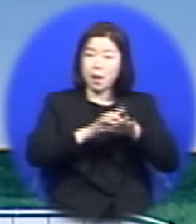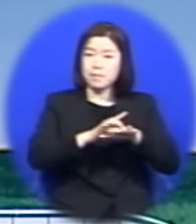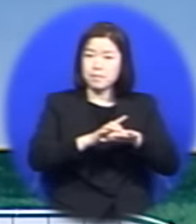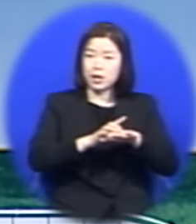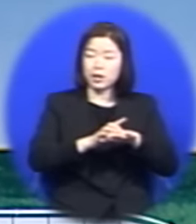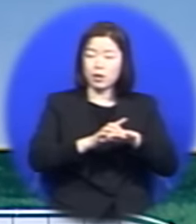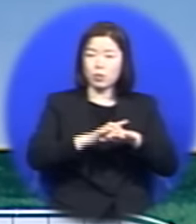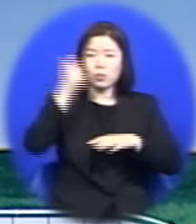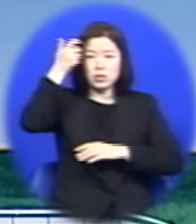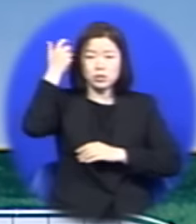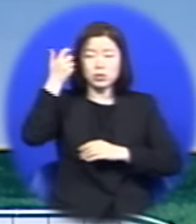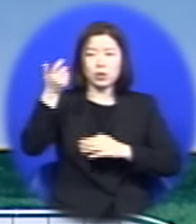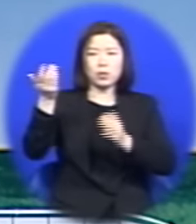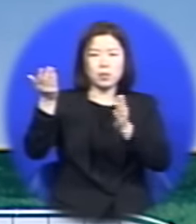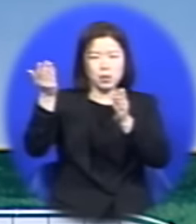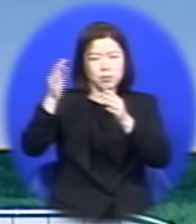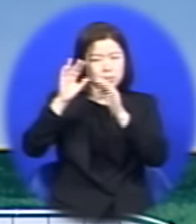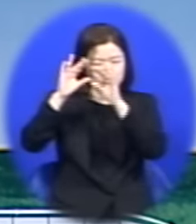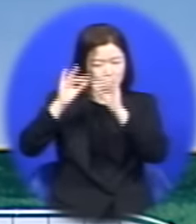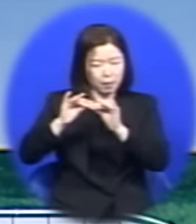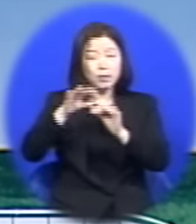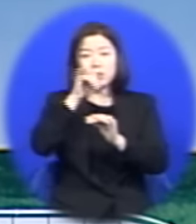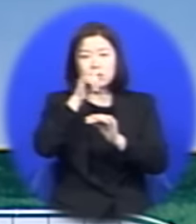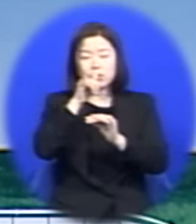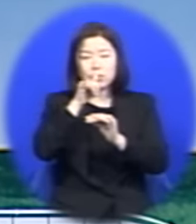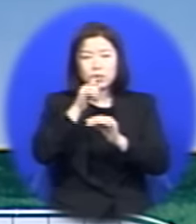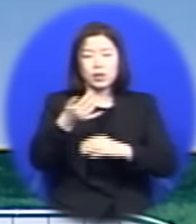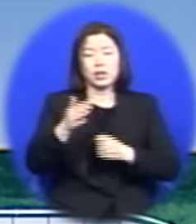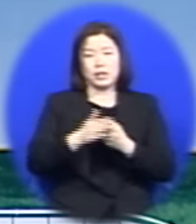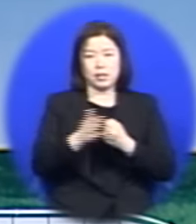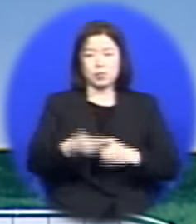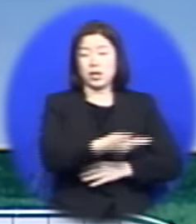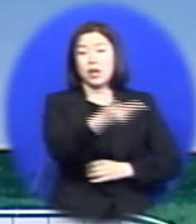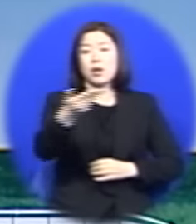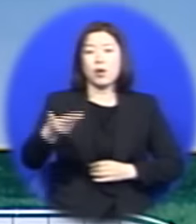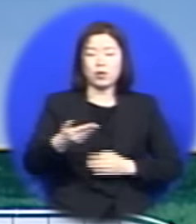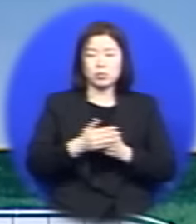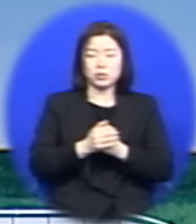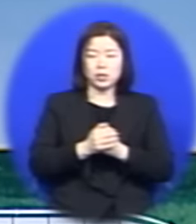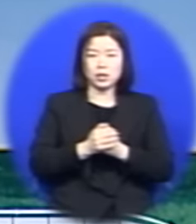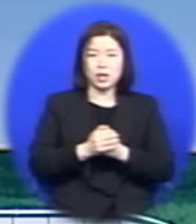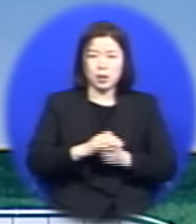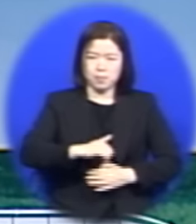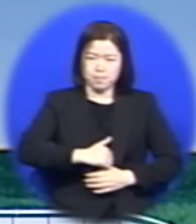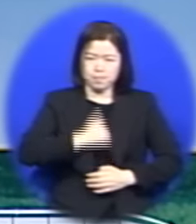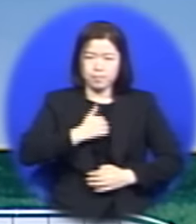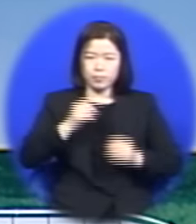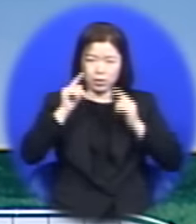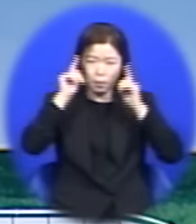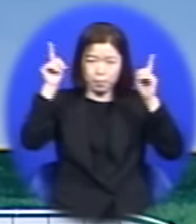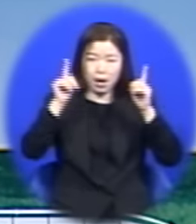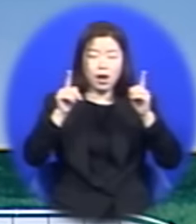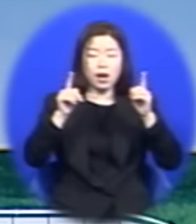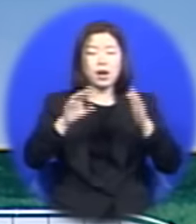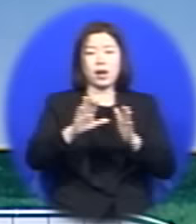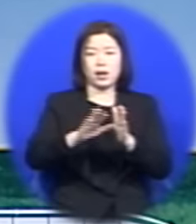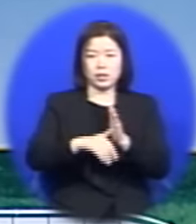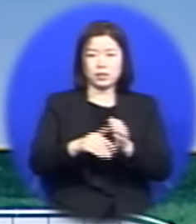마귀하고는 영적으로 딱 맞습니다. 그러므로 여러분이 화가 나거나 분이 나는 것